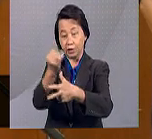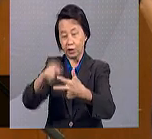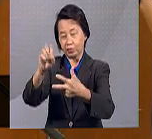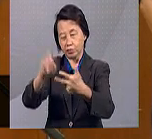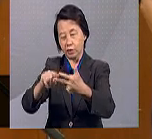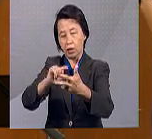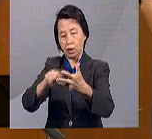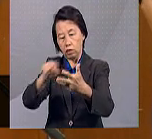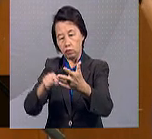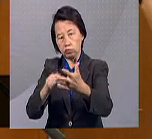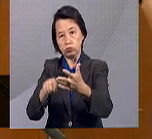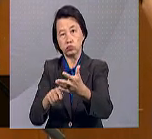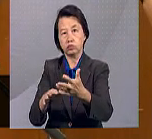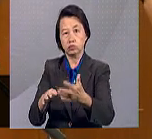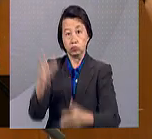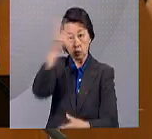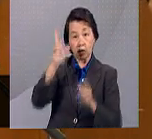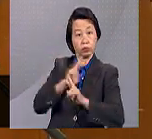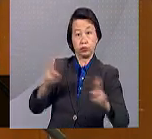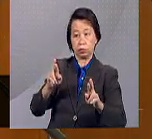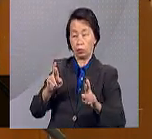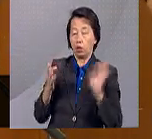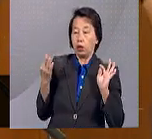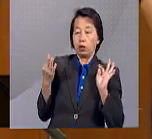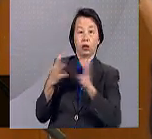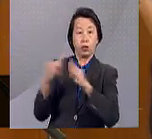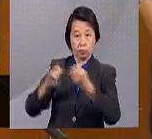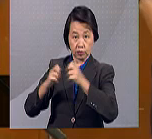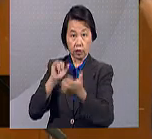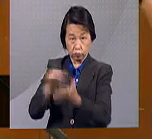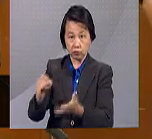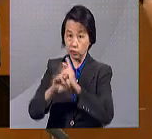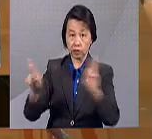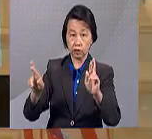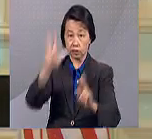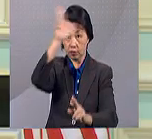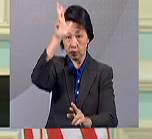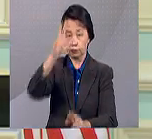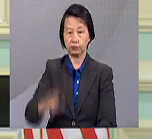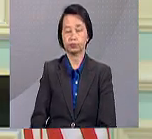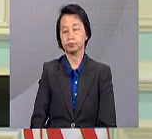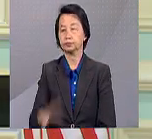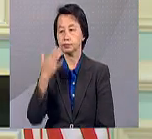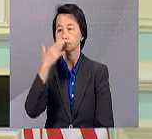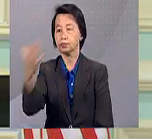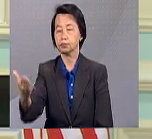itu, adakah kerajaan bersedia menangani isu okay. ini? Terima kasih. Mengenai parti